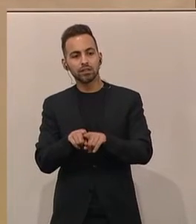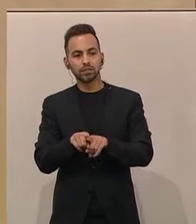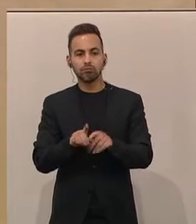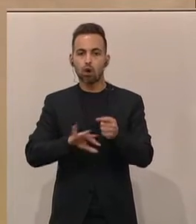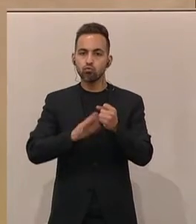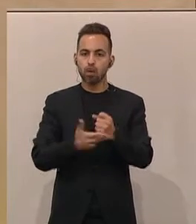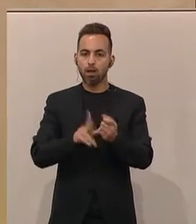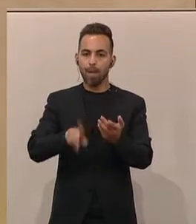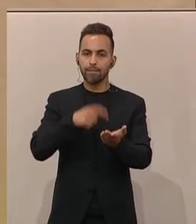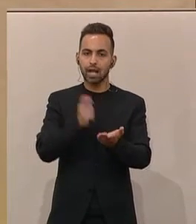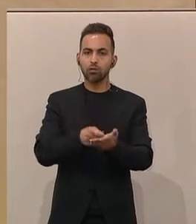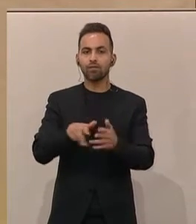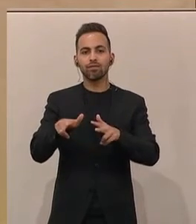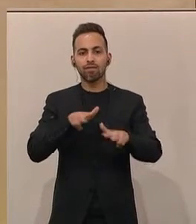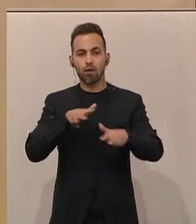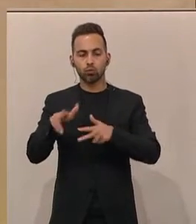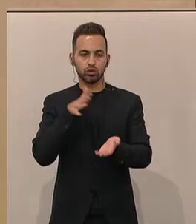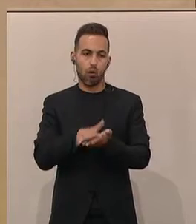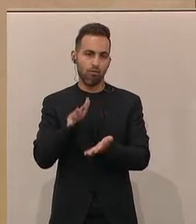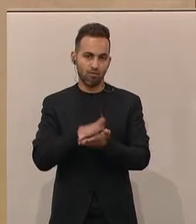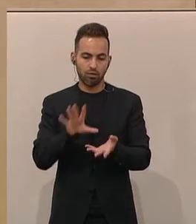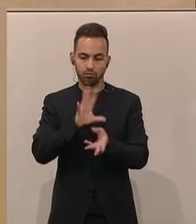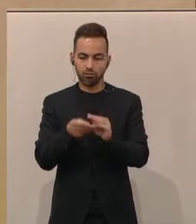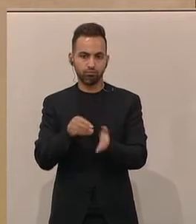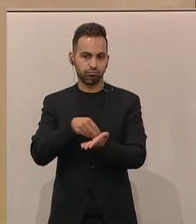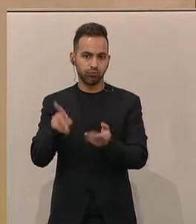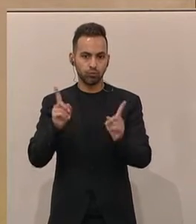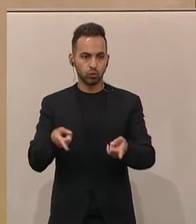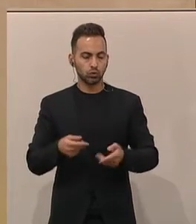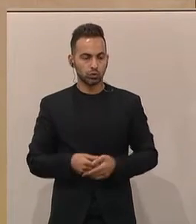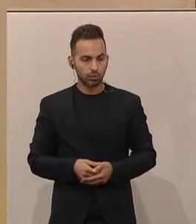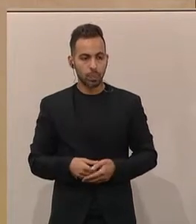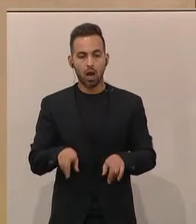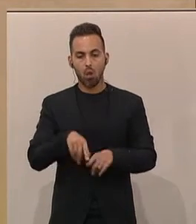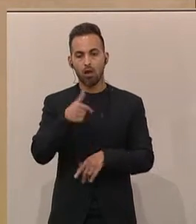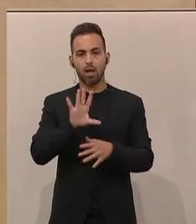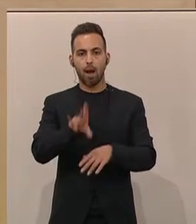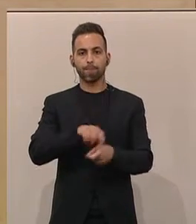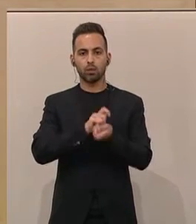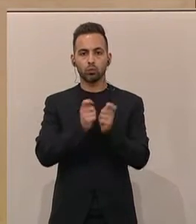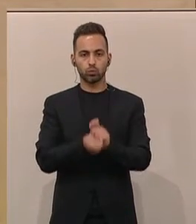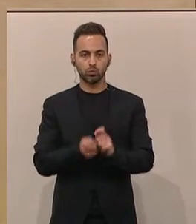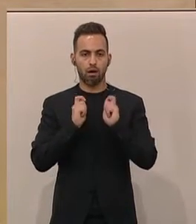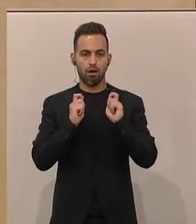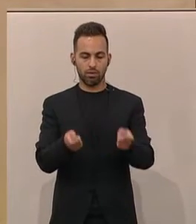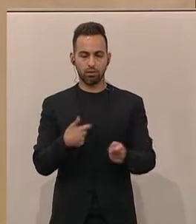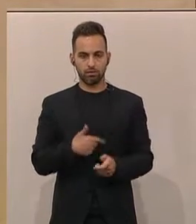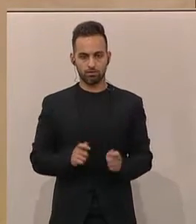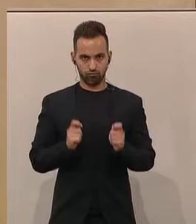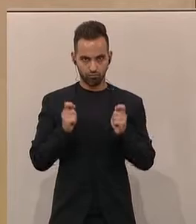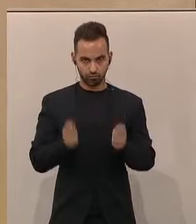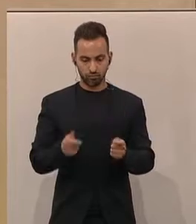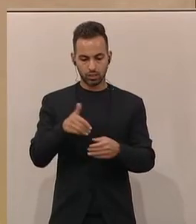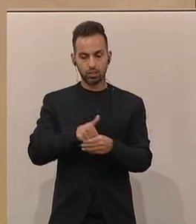eine pauschale Abgeltung für einen Verwaltungsaufwand. Und ich darf jetzt auch noch einen Abänderungsantrag einbringen, der auch noch